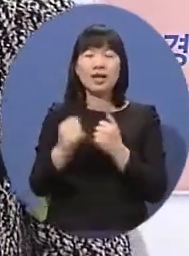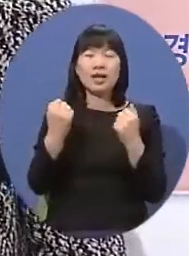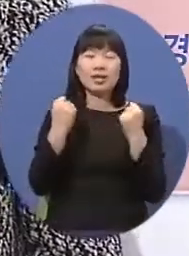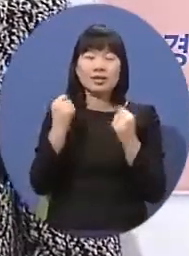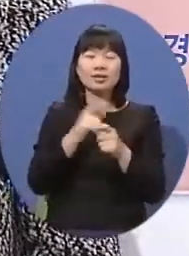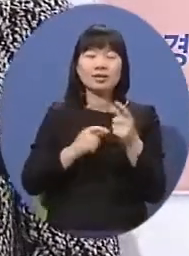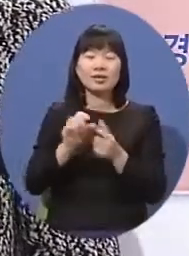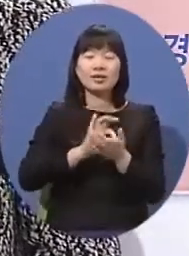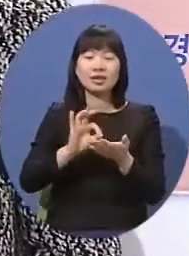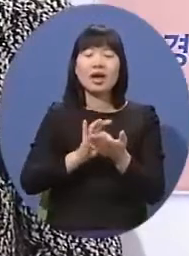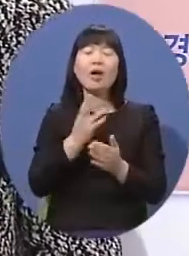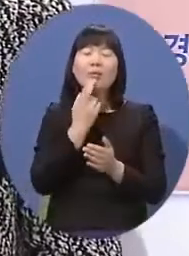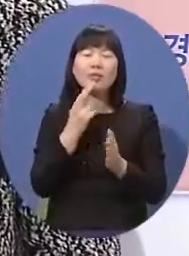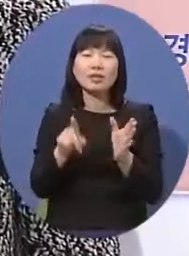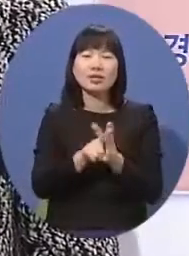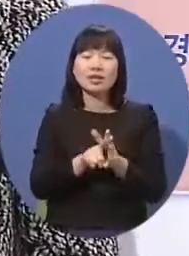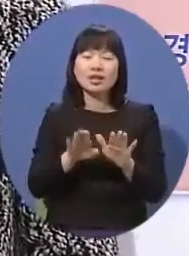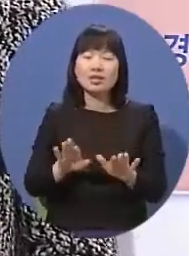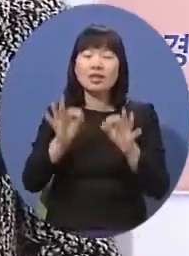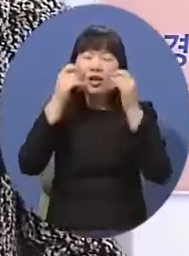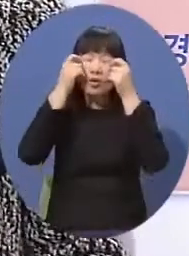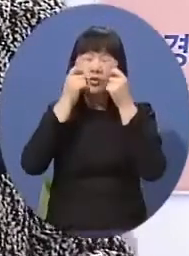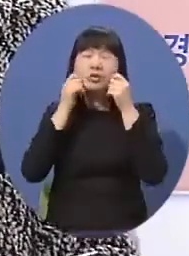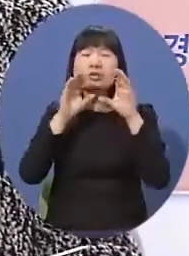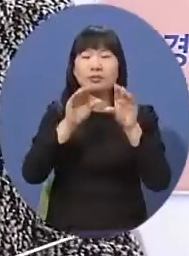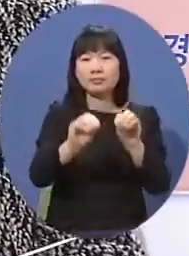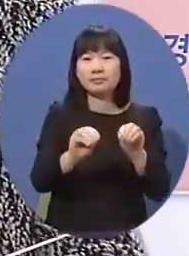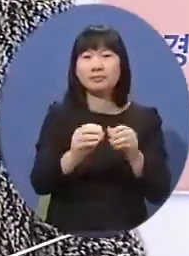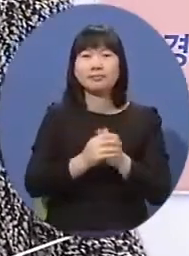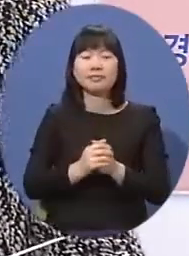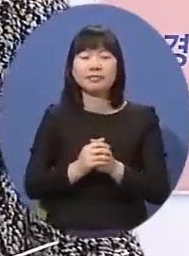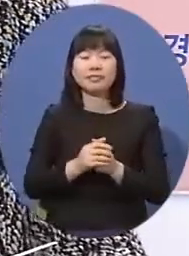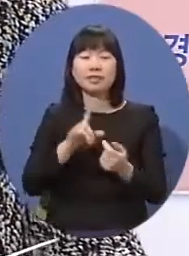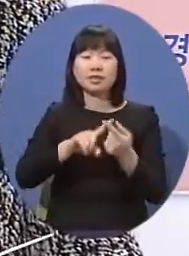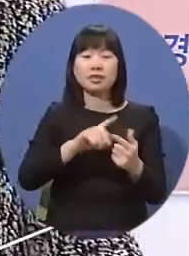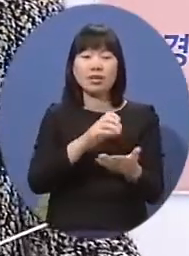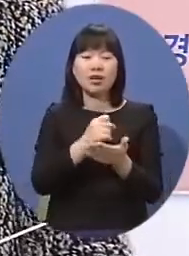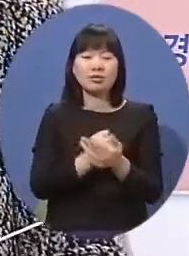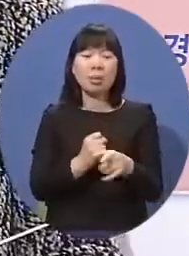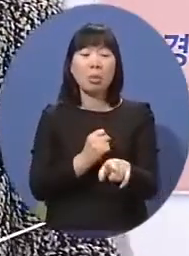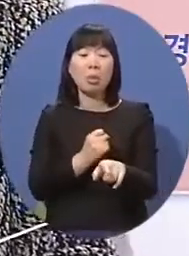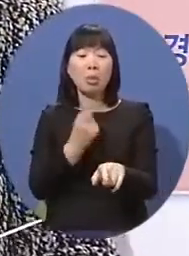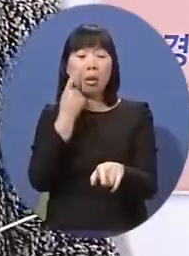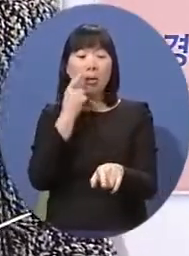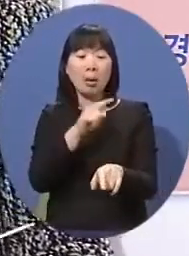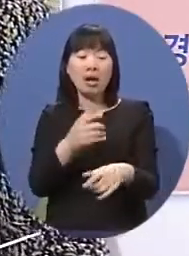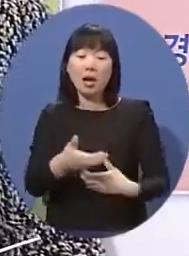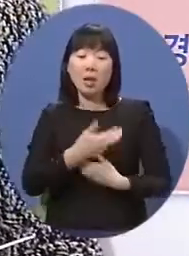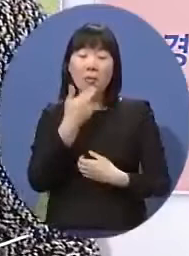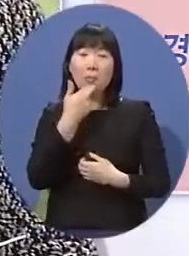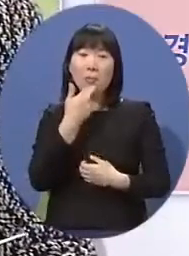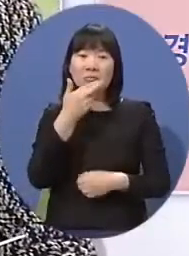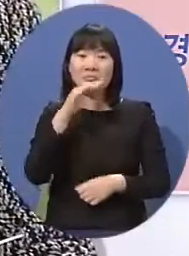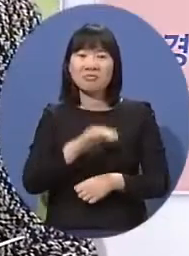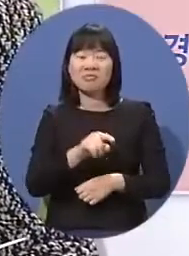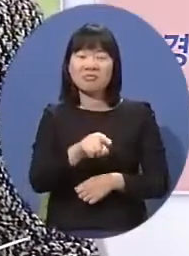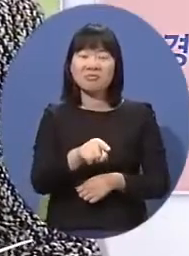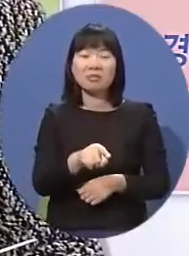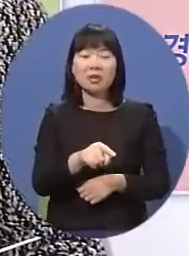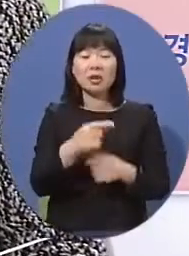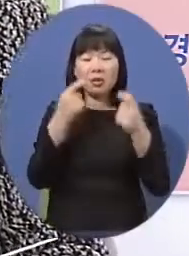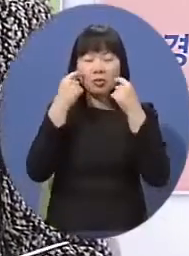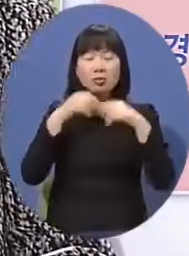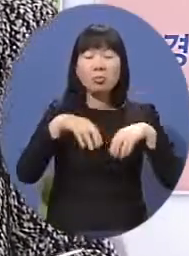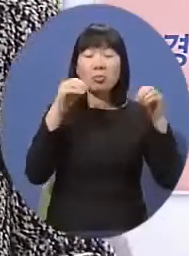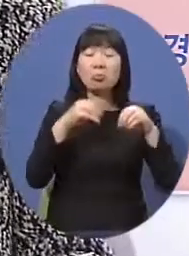에너지를 더 이상 쓰지 않으려고 이제 울지 않게 되는 일이 생겨요. 네. 그걸 가지고 거봐라 얘 안 안아줬더니 얼마나 좋냐